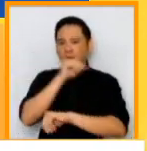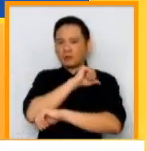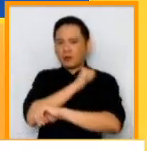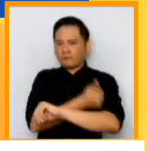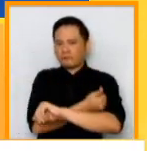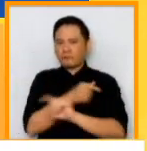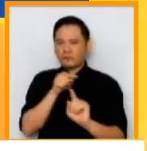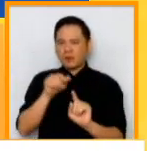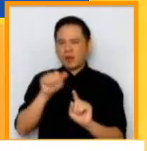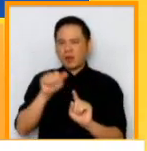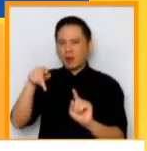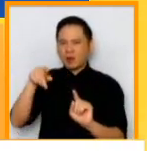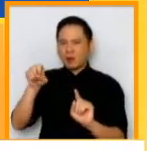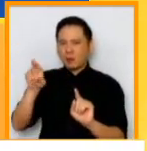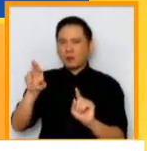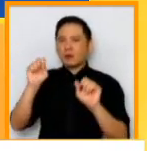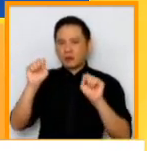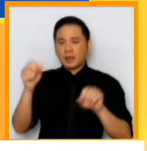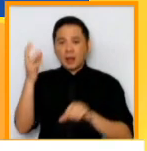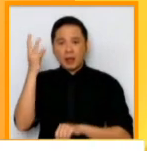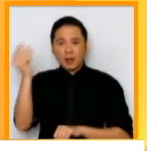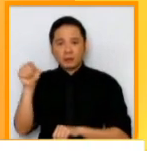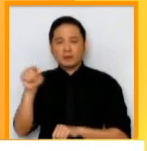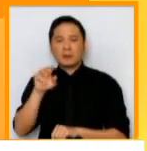rin lumabas sa MECQ.